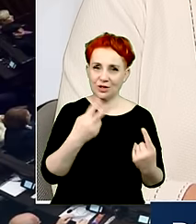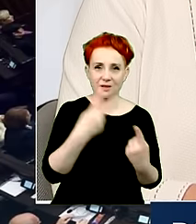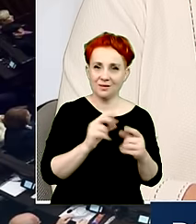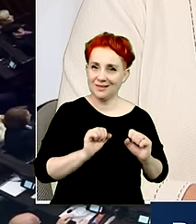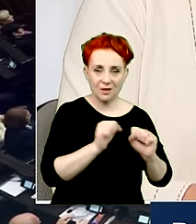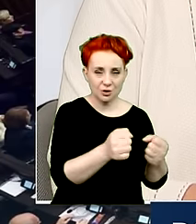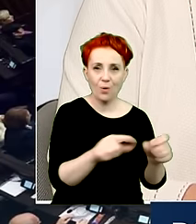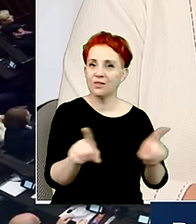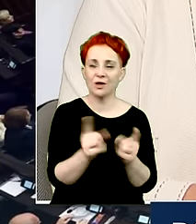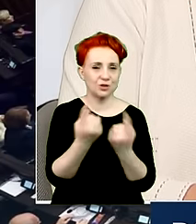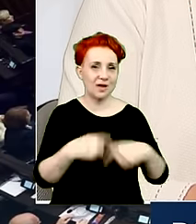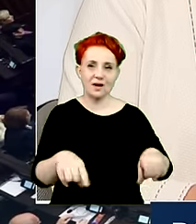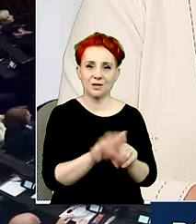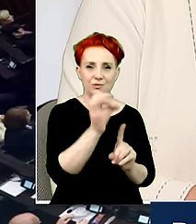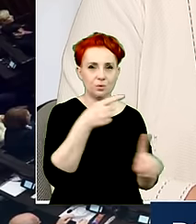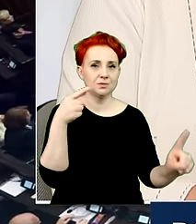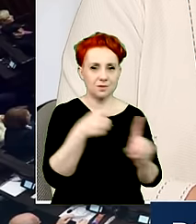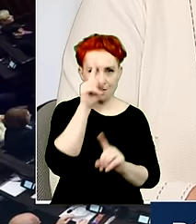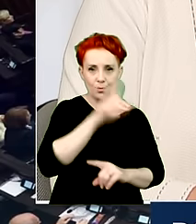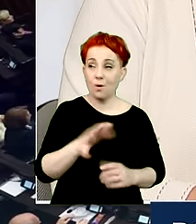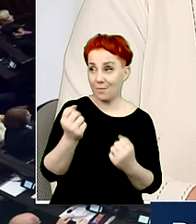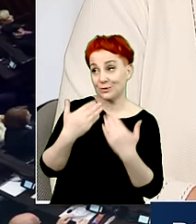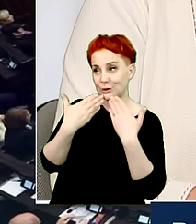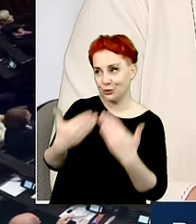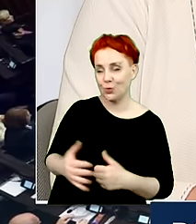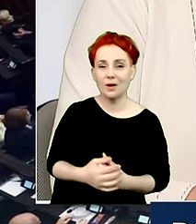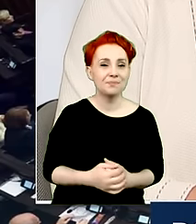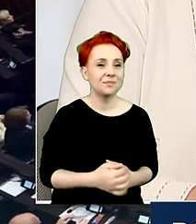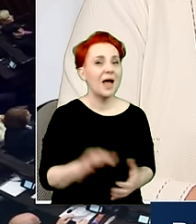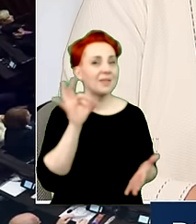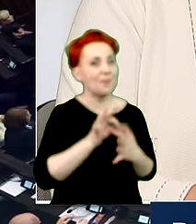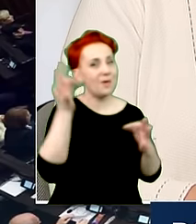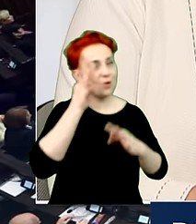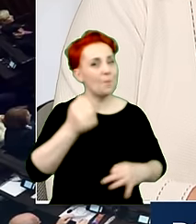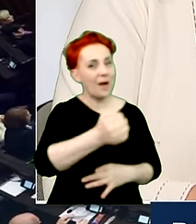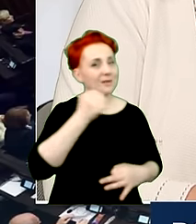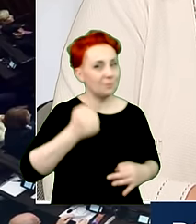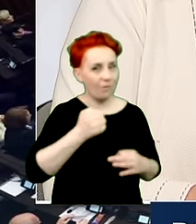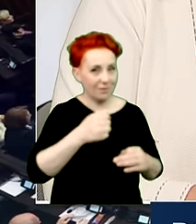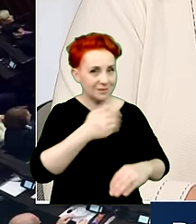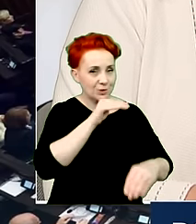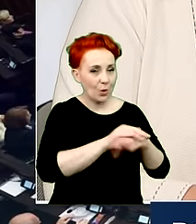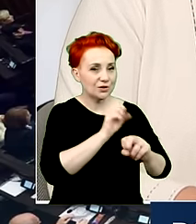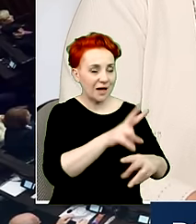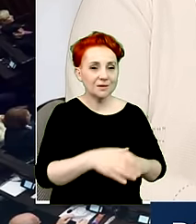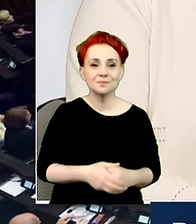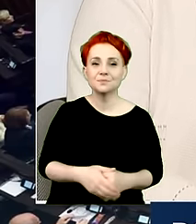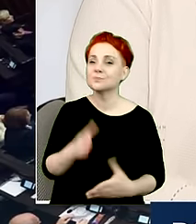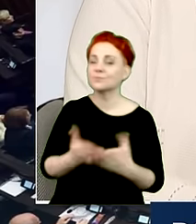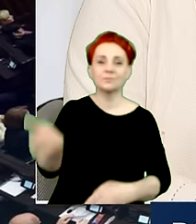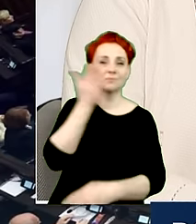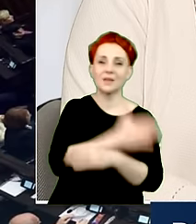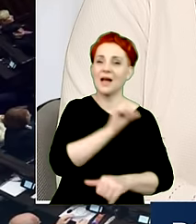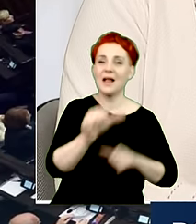drugie nie realizuje misji publicznej. Bardzo panu senatorowi dziękuję, a pewnie pani poseł się pod tym podpisze. Ja powiem, że ostatnich latach przestała realizować telewizję. Nie, nie,